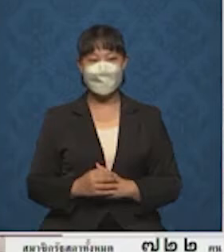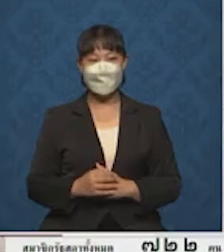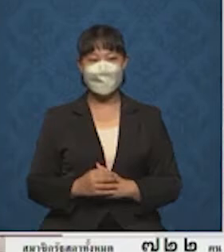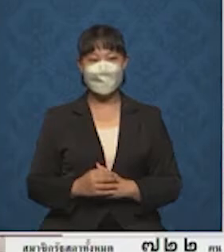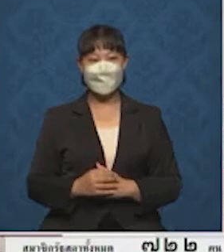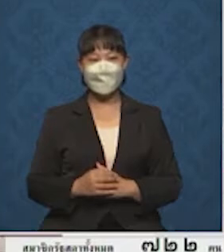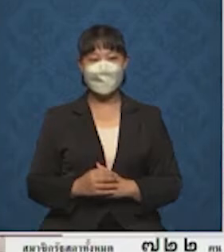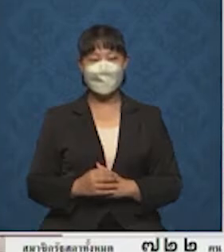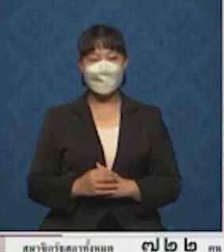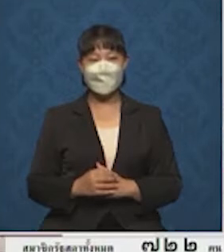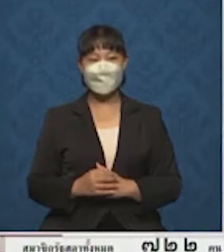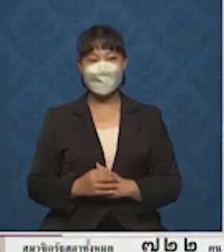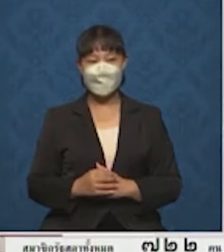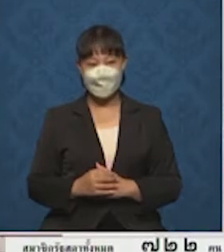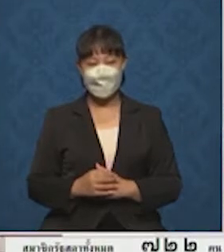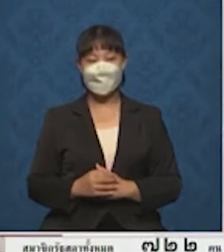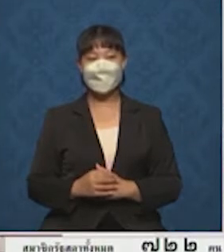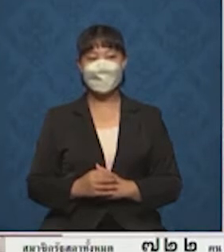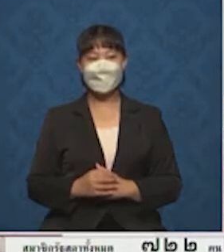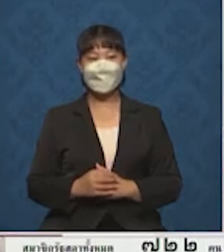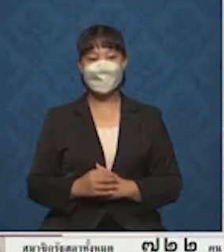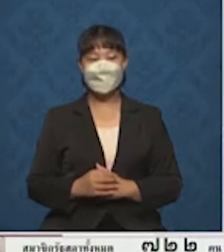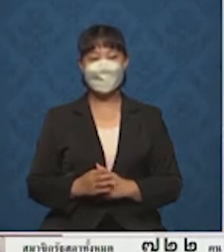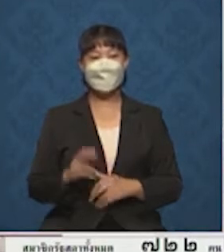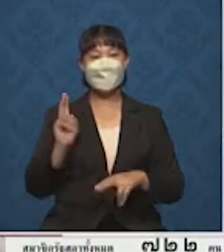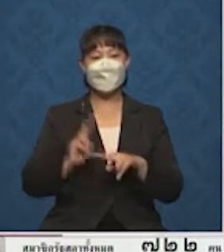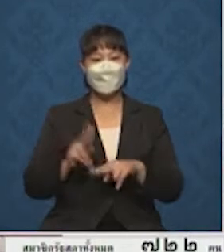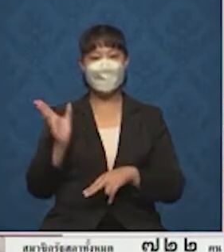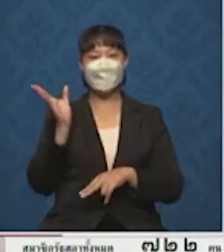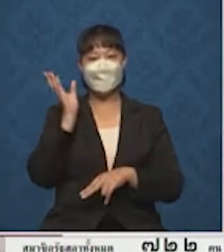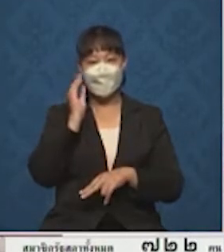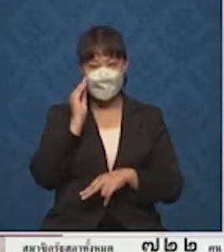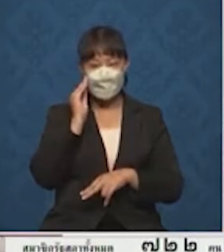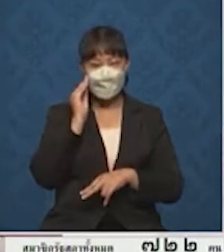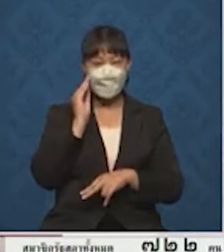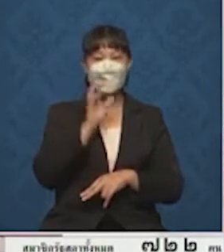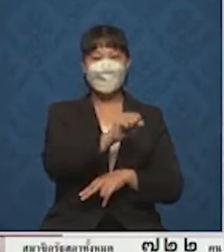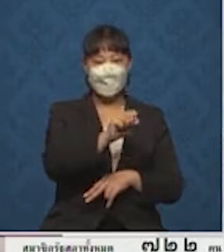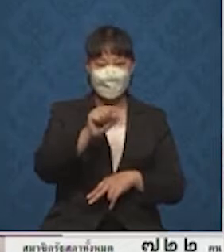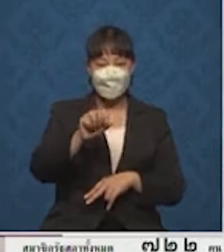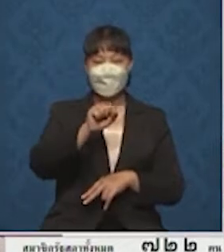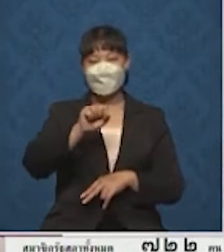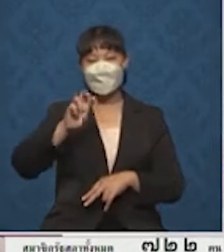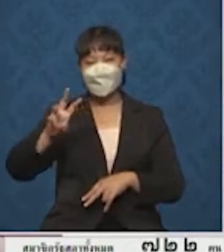แล้วก็ต้องได้นงฟังเพื่อนสมาชิกทั้งสภา